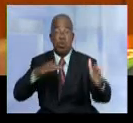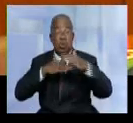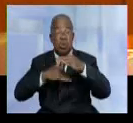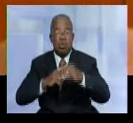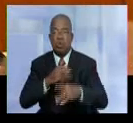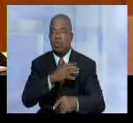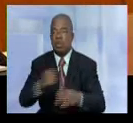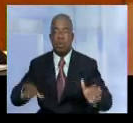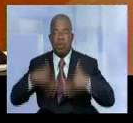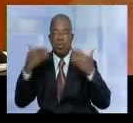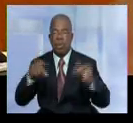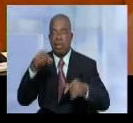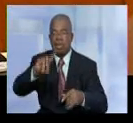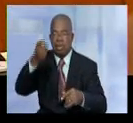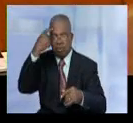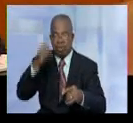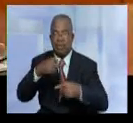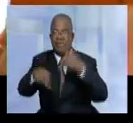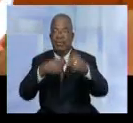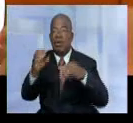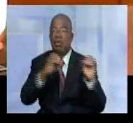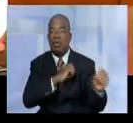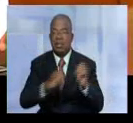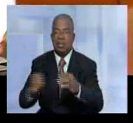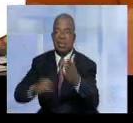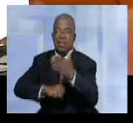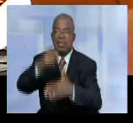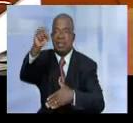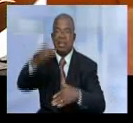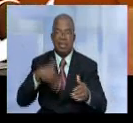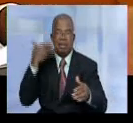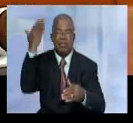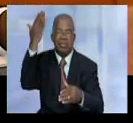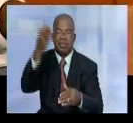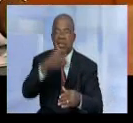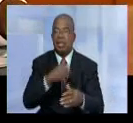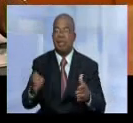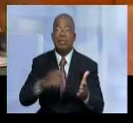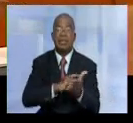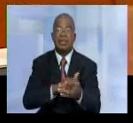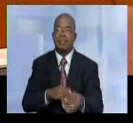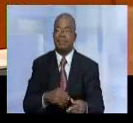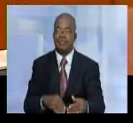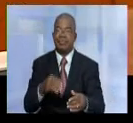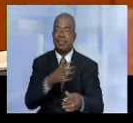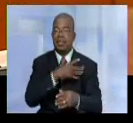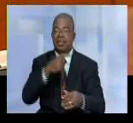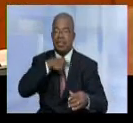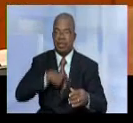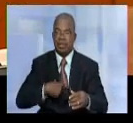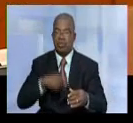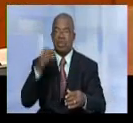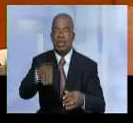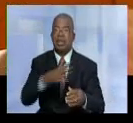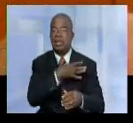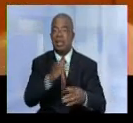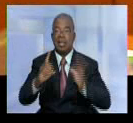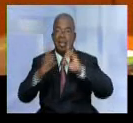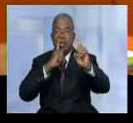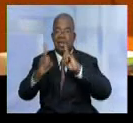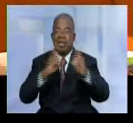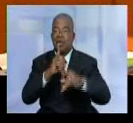que le gouvernement organisera un séminaire dans les prochaines semaines. Je souhaite que les débats